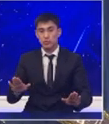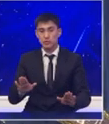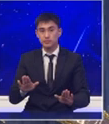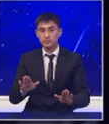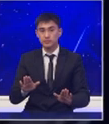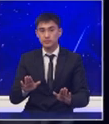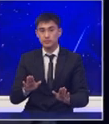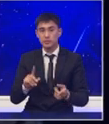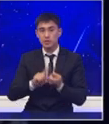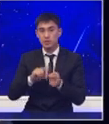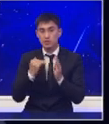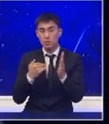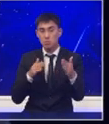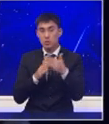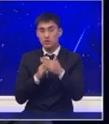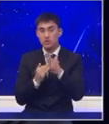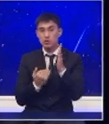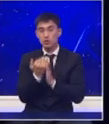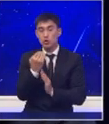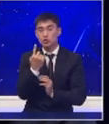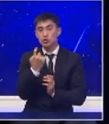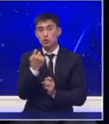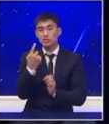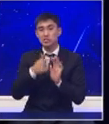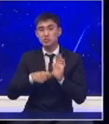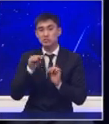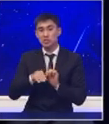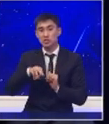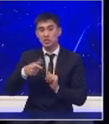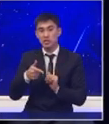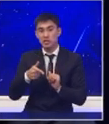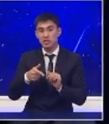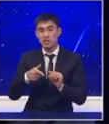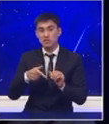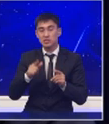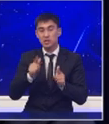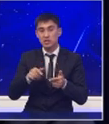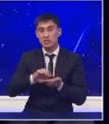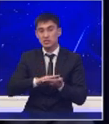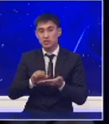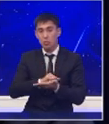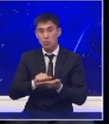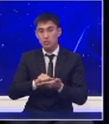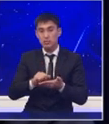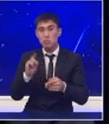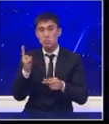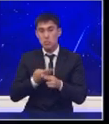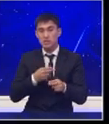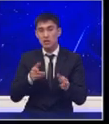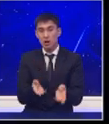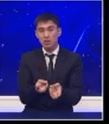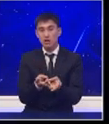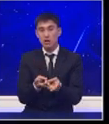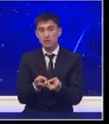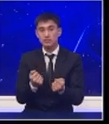Подключение к газу не должно превышать 170 тысяч тенге согласно сметным расчетам без стоимости котла и комплектующих.